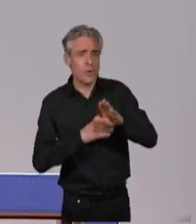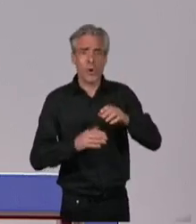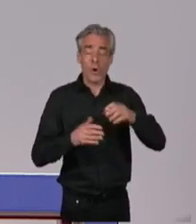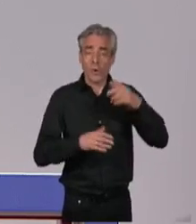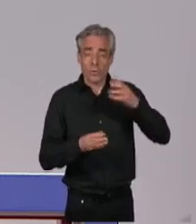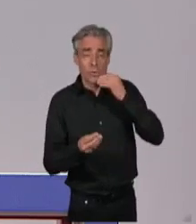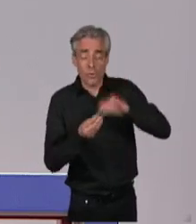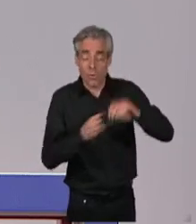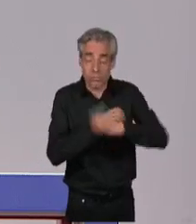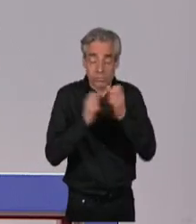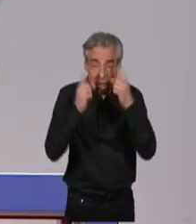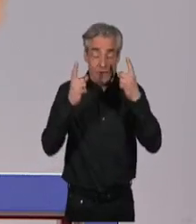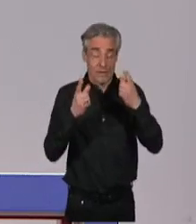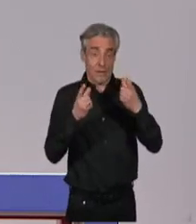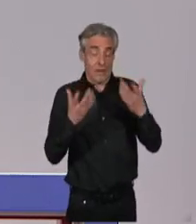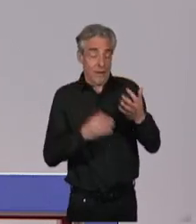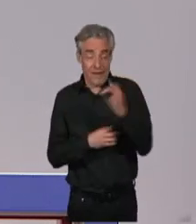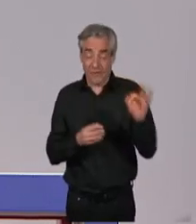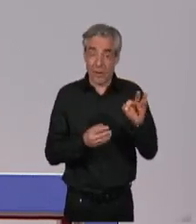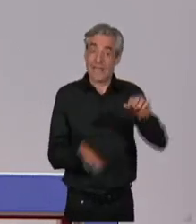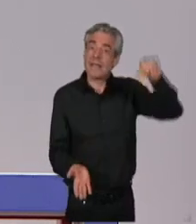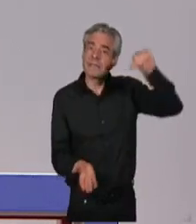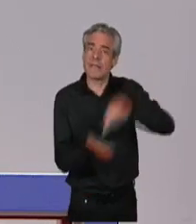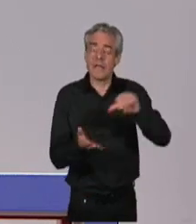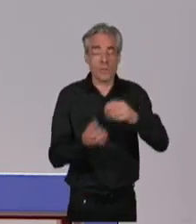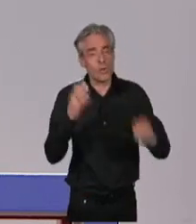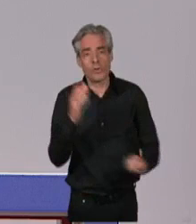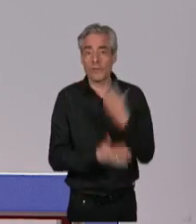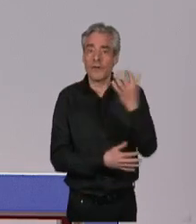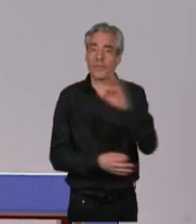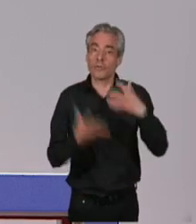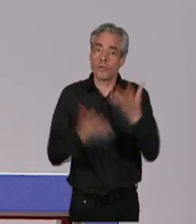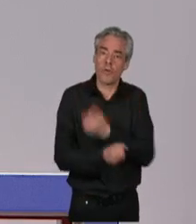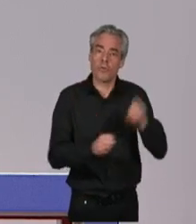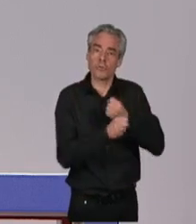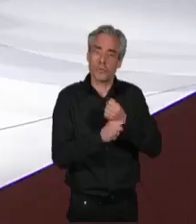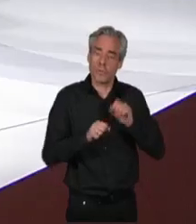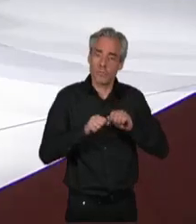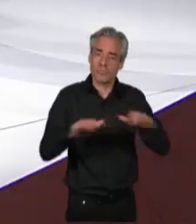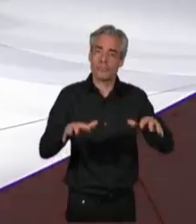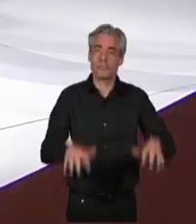aurores, cette France essentielle, elle est le cœur battant de la nouvelle France.